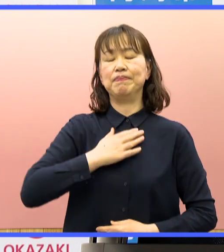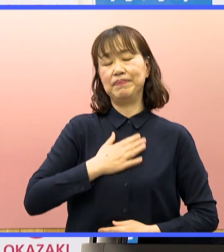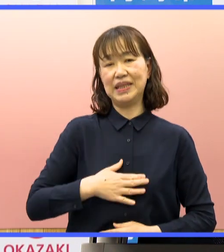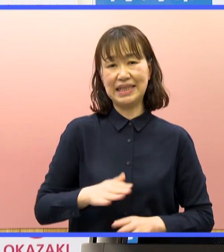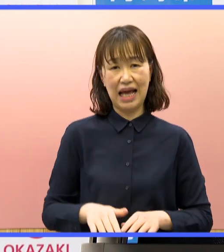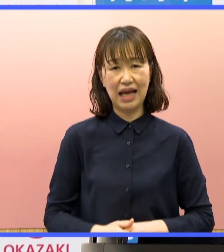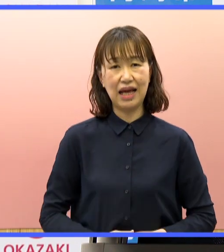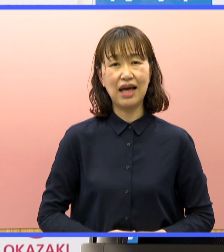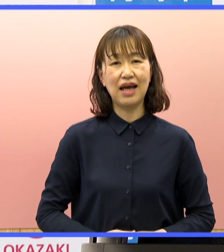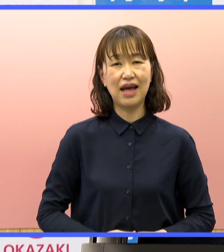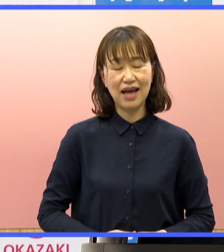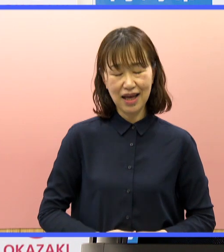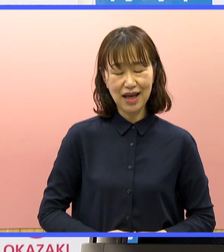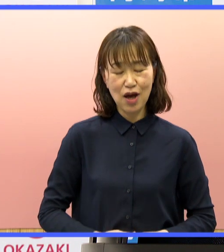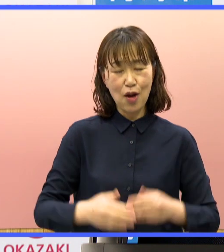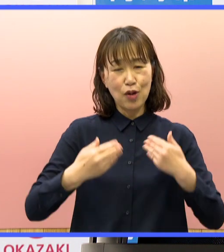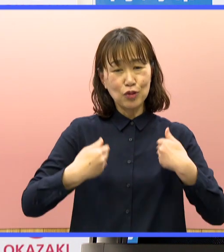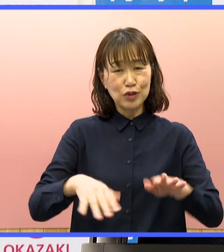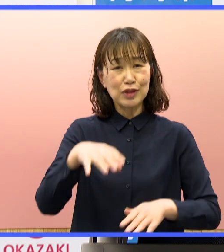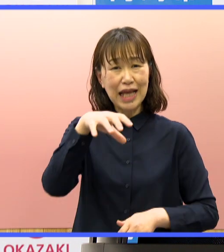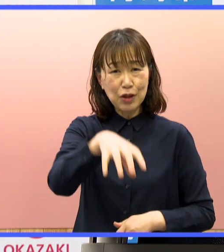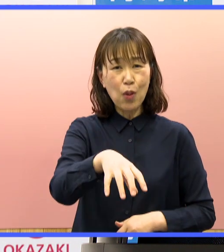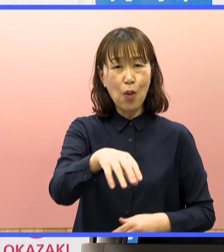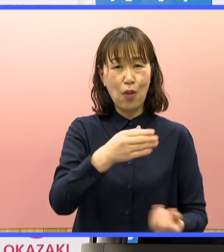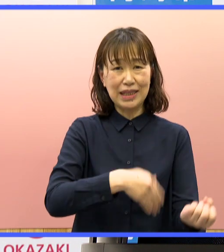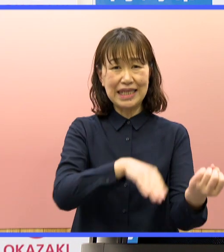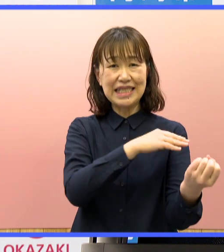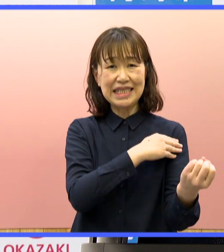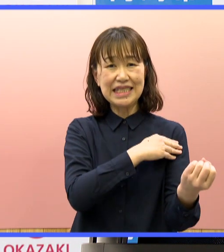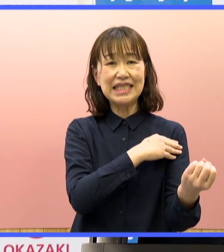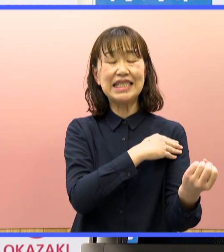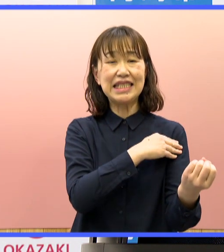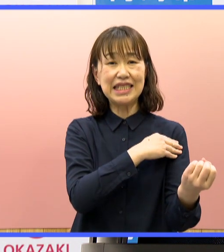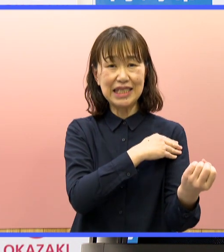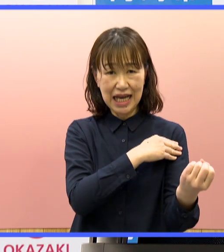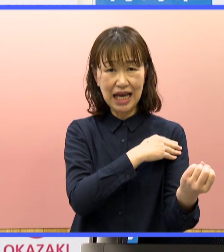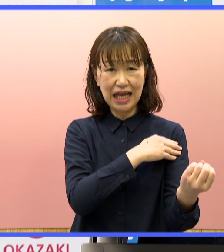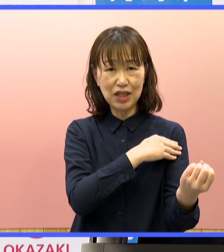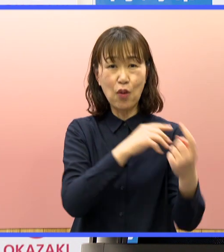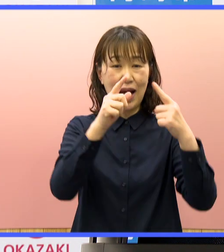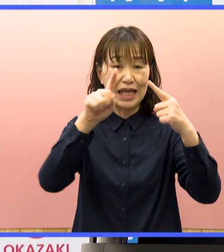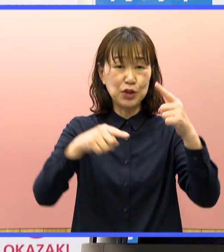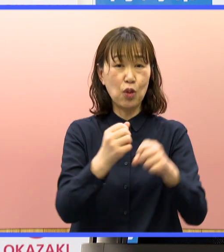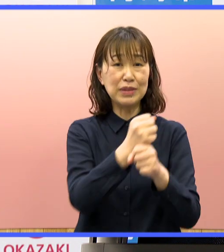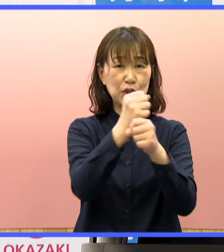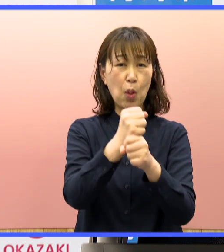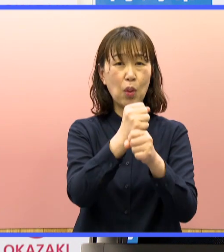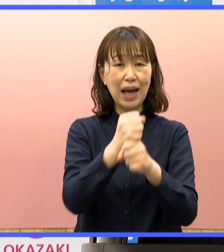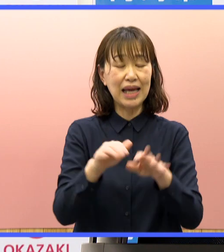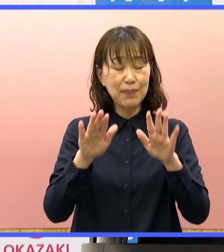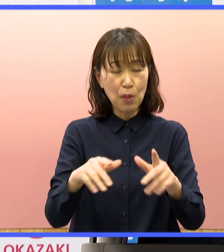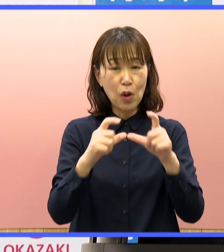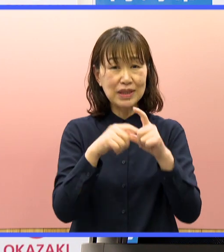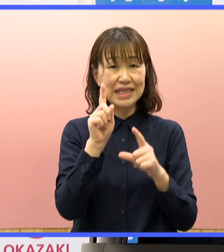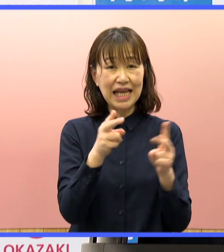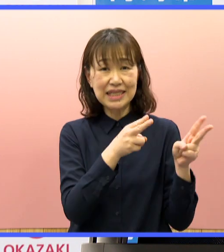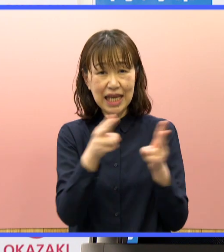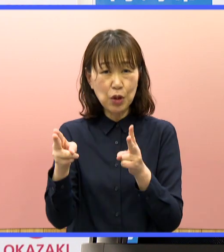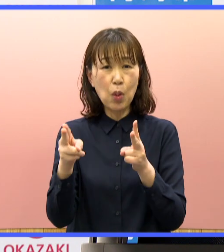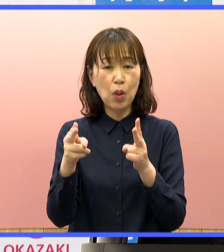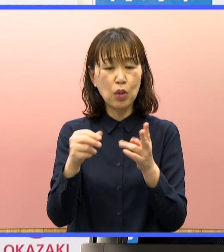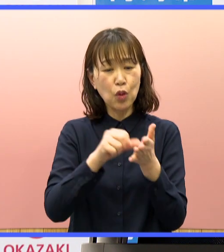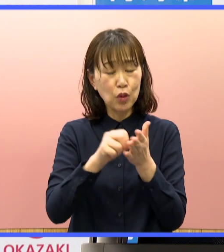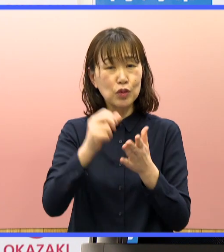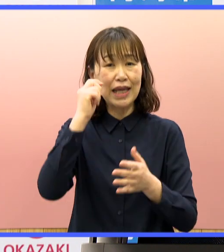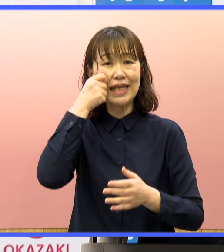。八丁味噌のふるさとであり本家本元である岡崎市の八丁味噌が現在に至っても地理的表示の保護を受けられていない